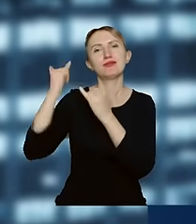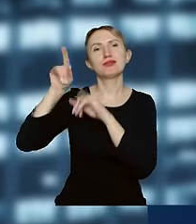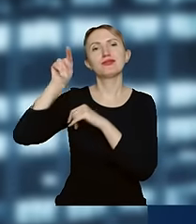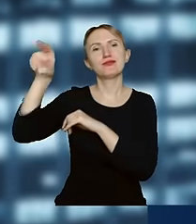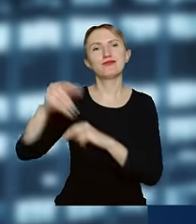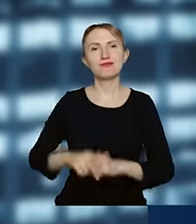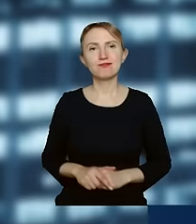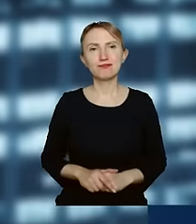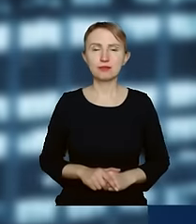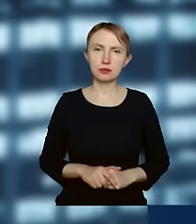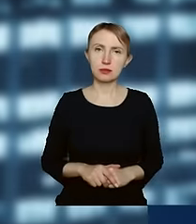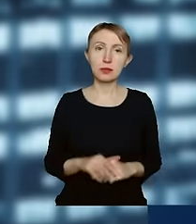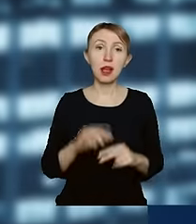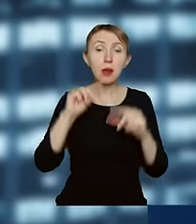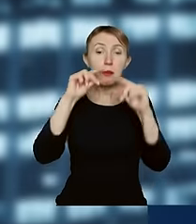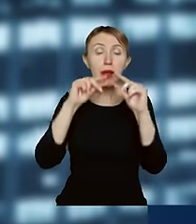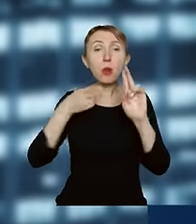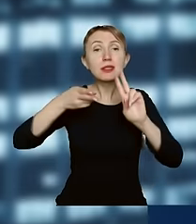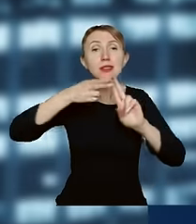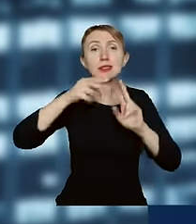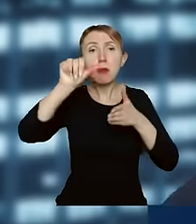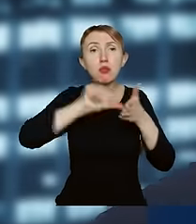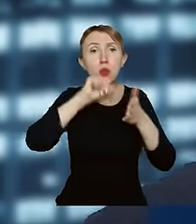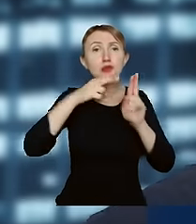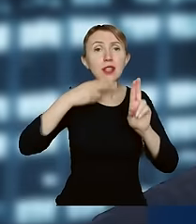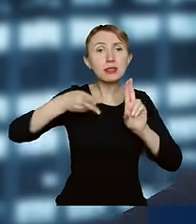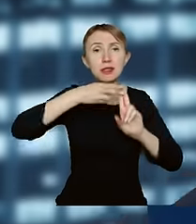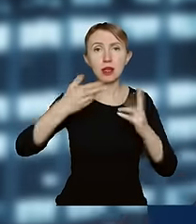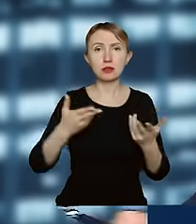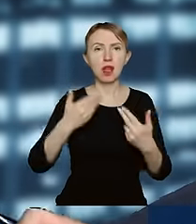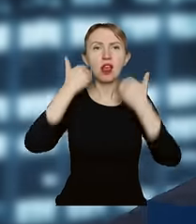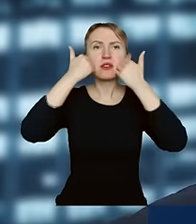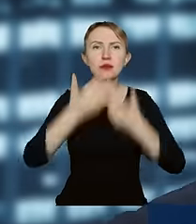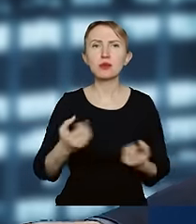znaczek. Mały znaczek, ale naprawdę wielki wstyd.